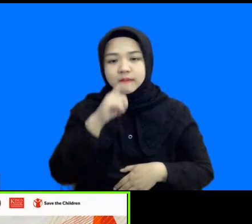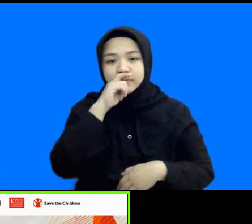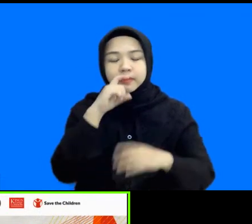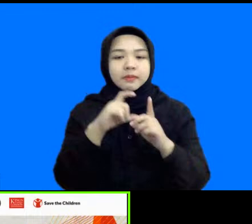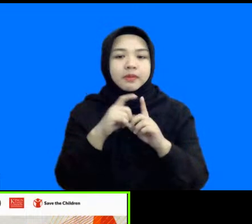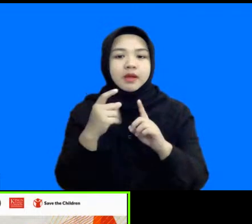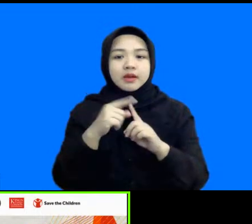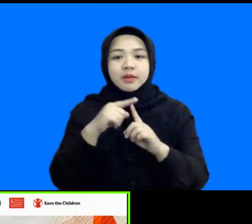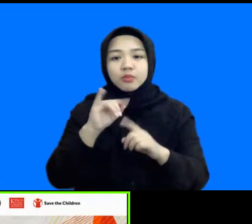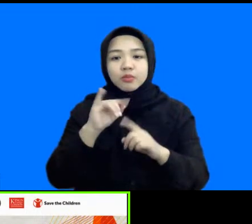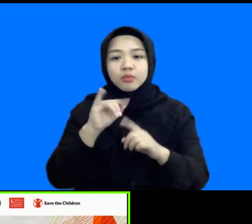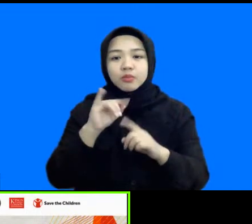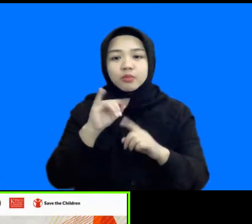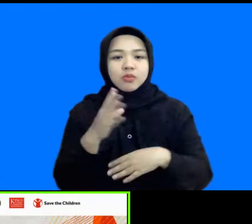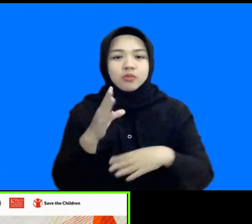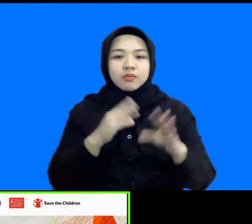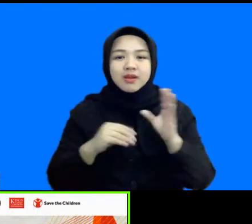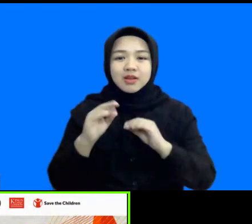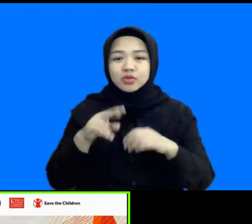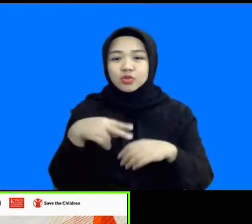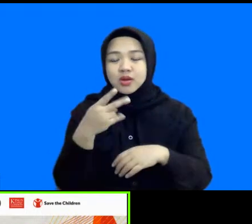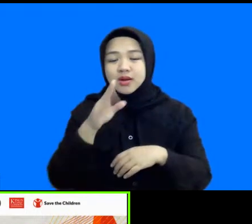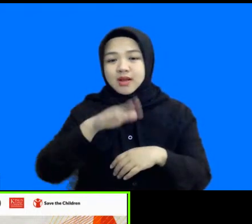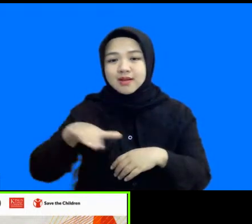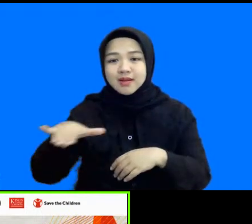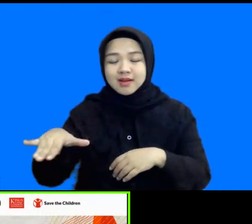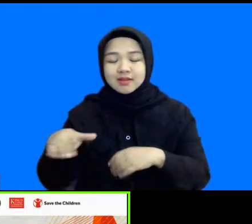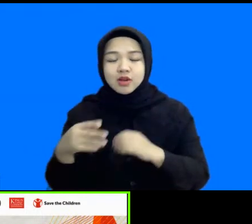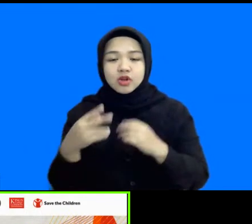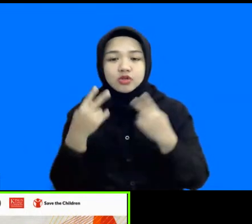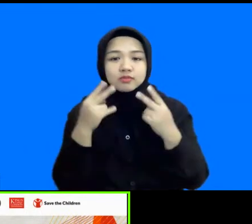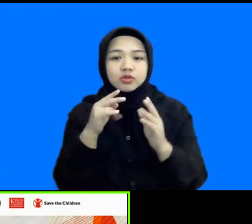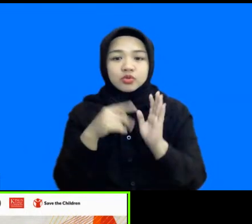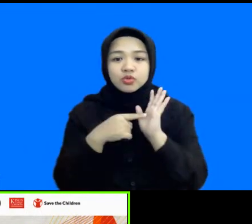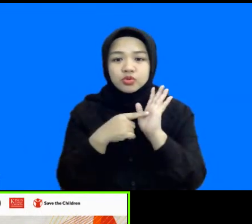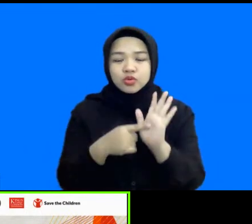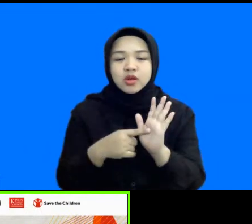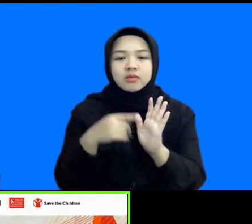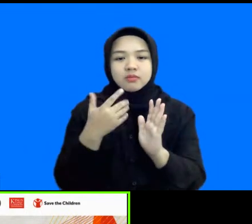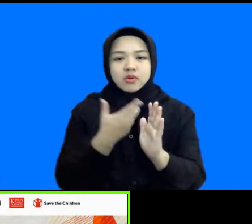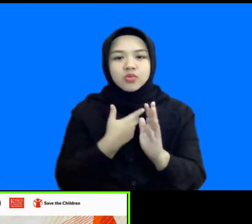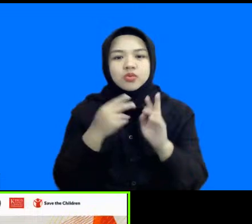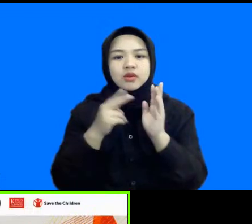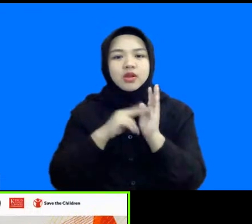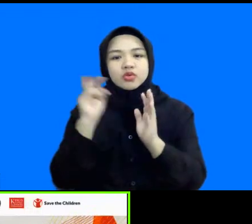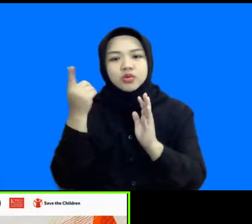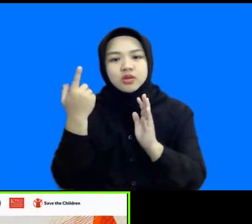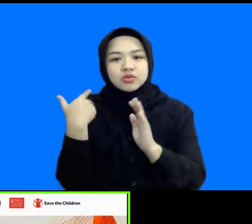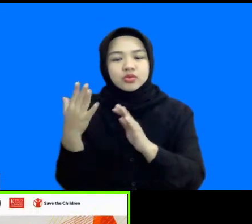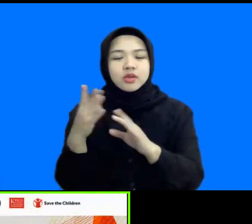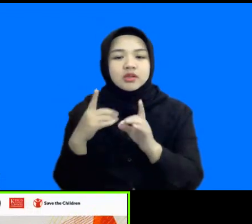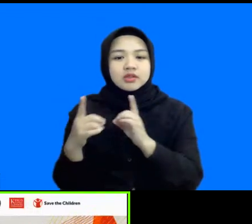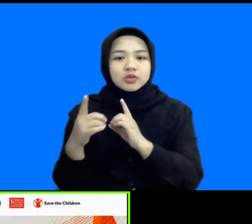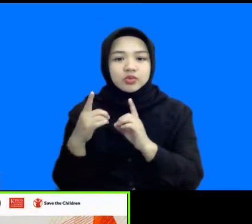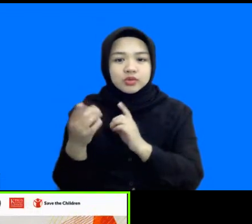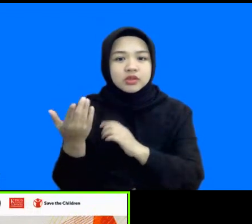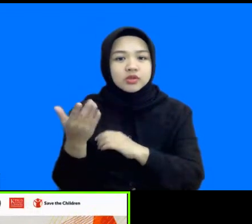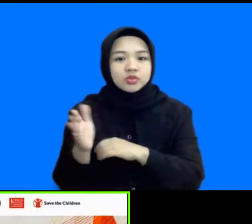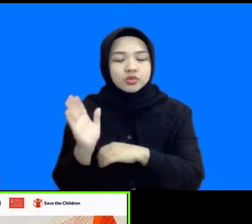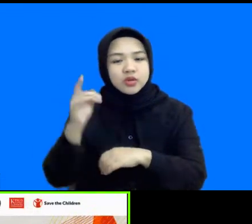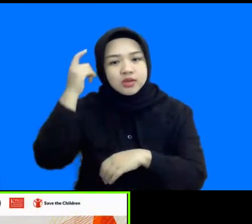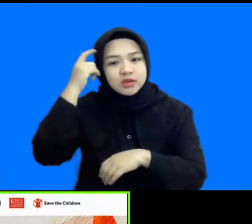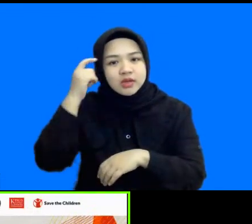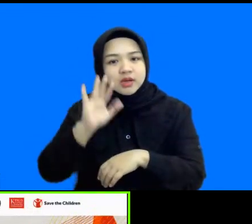ingin mengangkat model penyampaian suara anak melalui pertunjukan ini di tingkat nasional. Jadi ini sudah diskusi kami gitu ya. Kira-kira